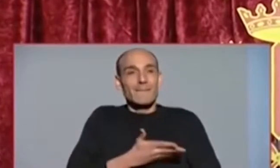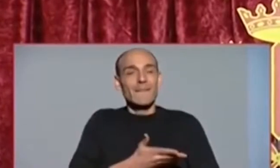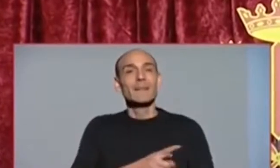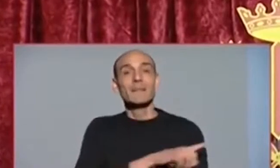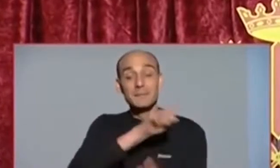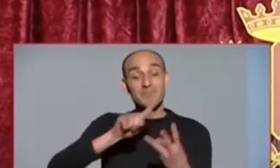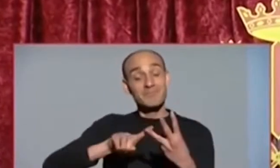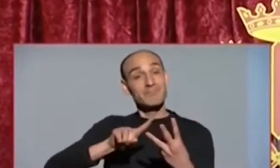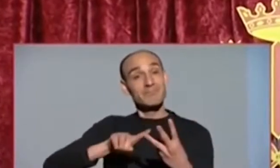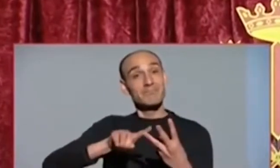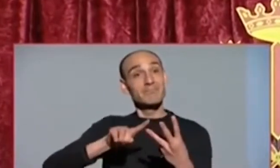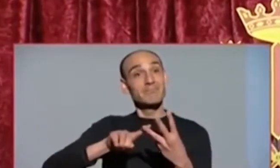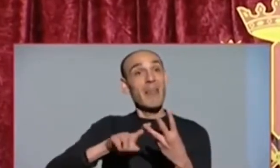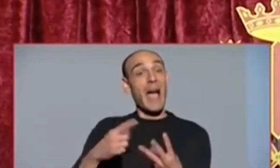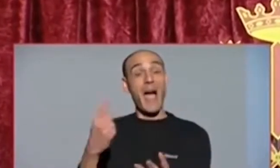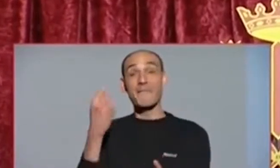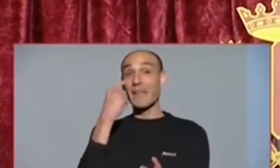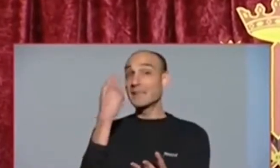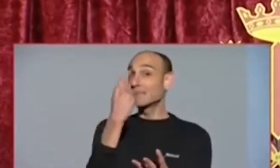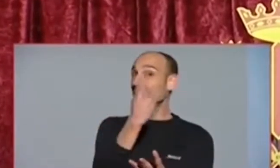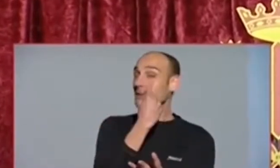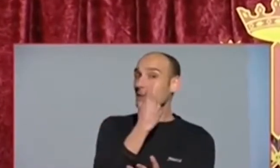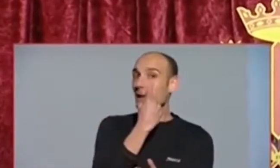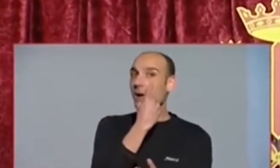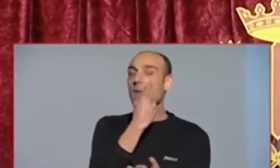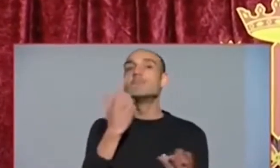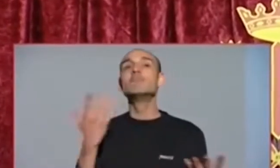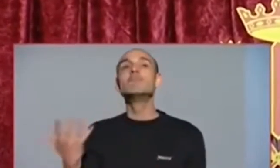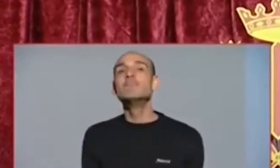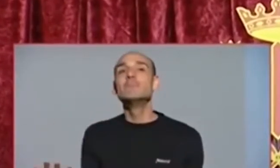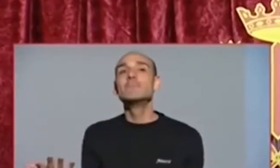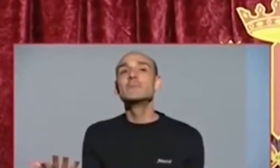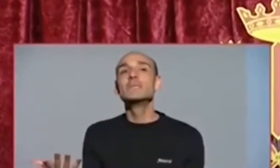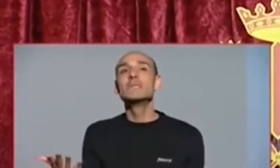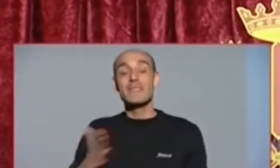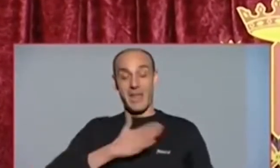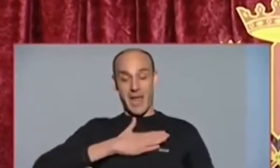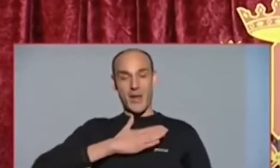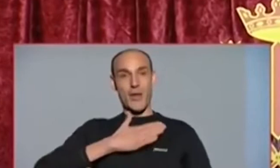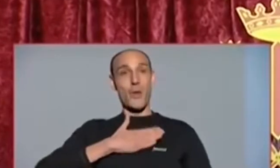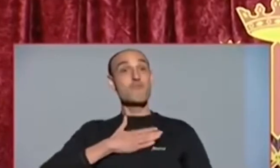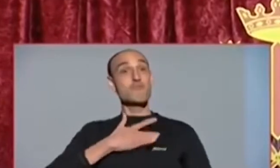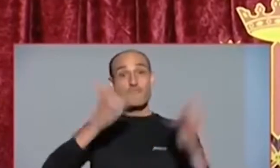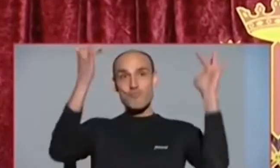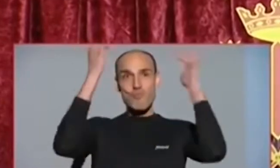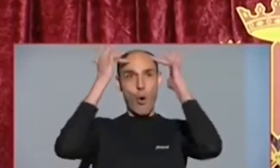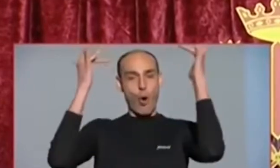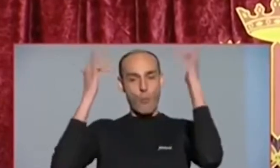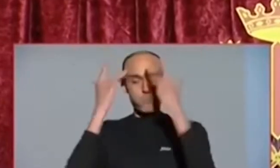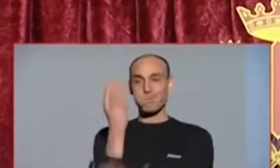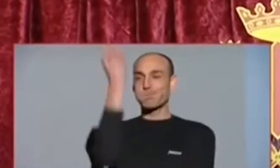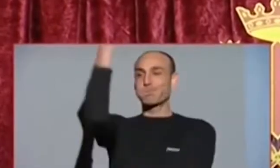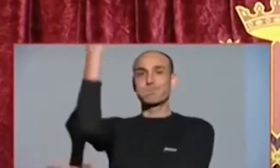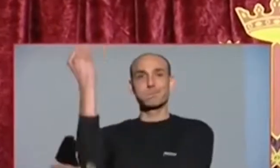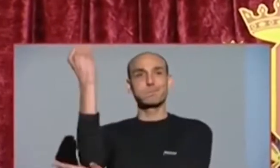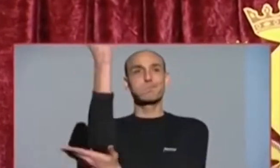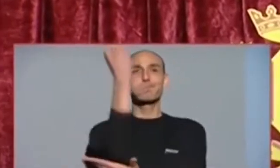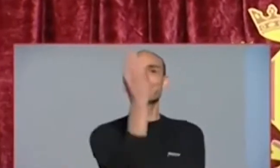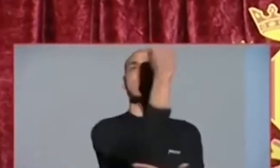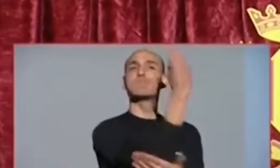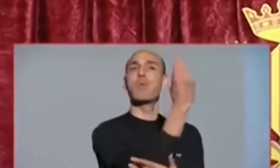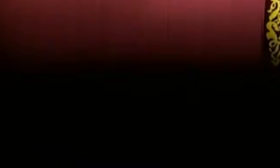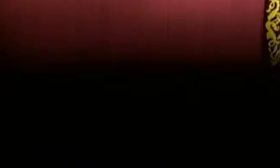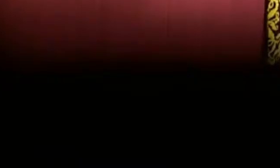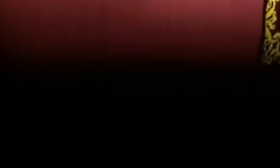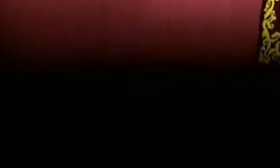Amb el sentit de la vista tenim els nostres monuments i els castells